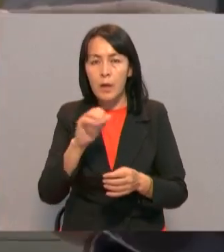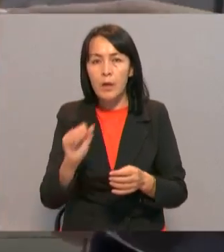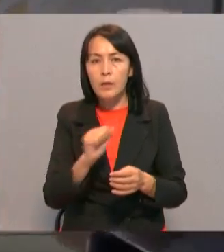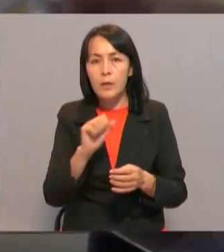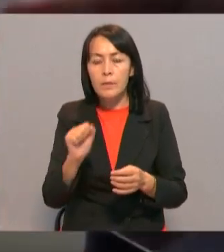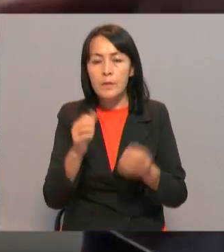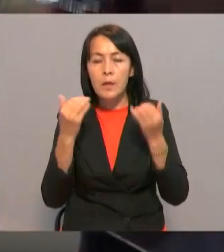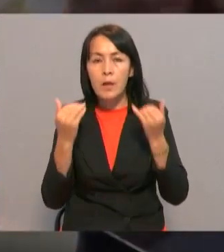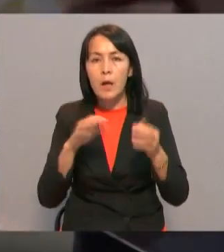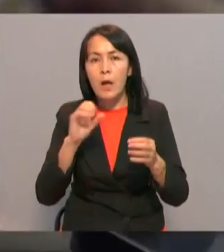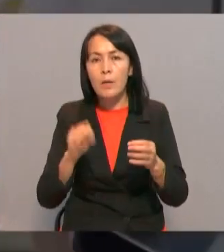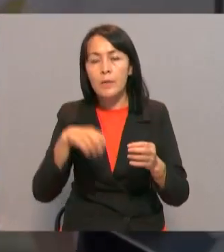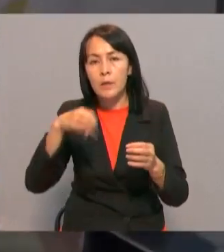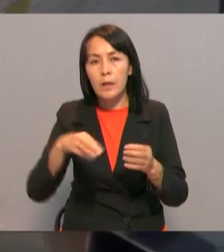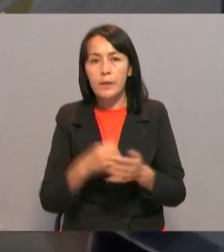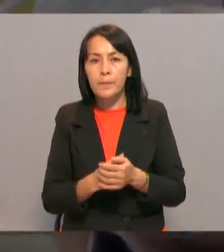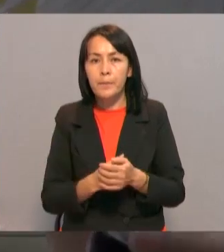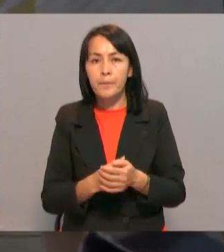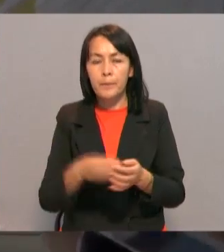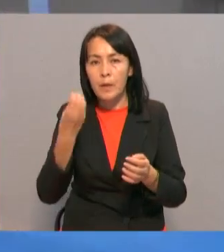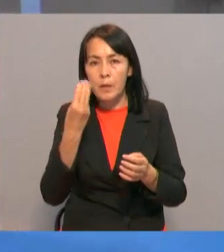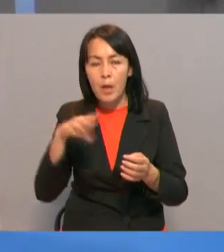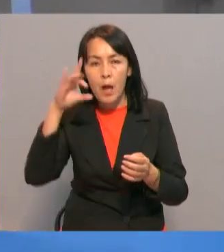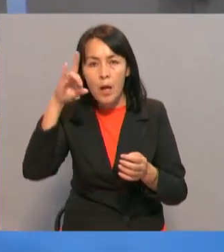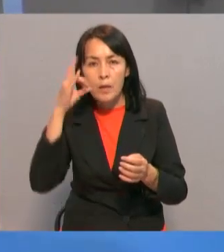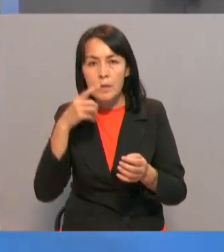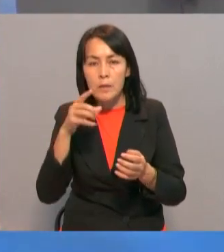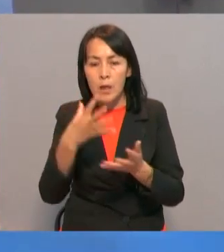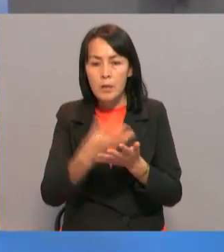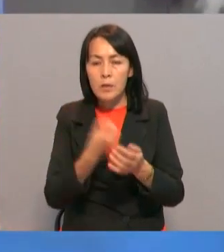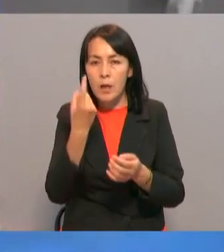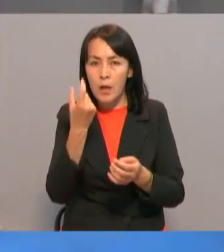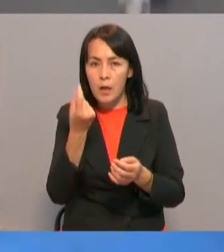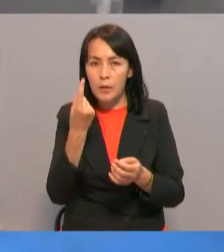Абду Назаров и Абдулла тахиров а Чуй Беков из Кыргызстана завоевал одну золотую медаль